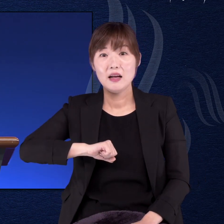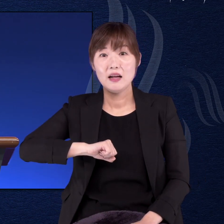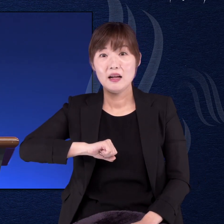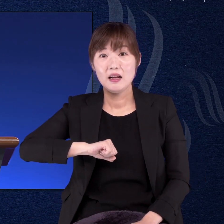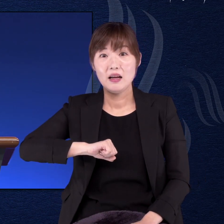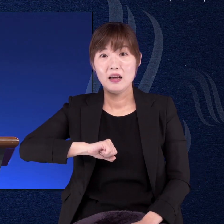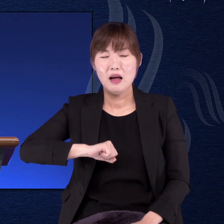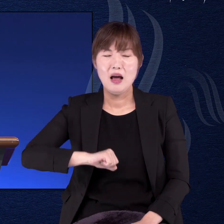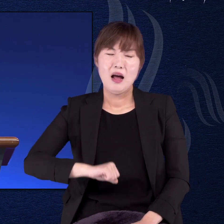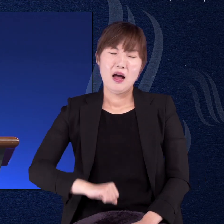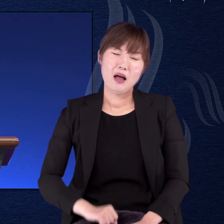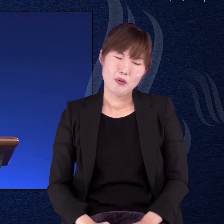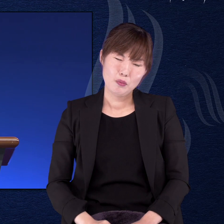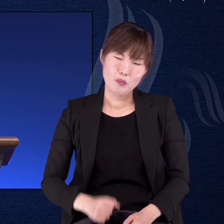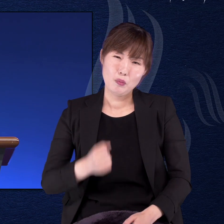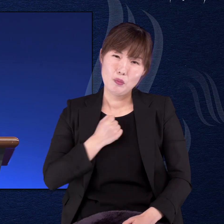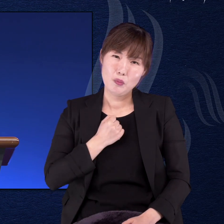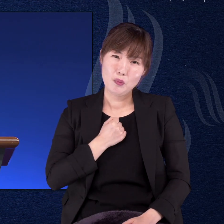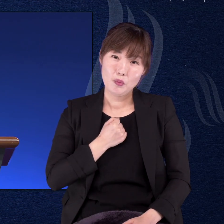생각 드시나요?